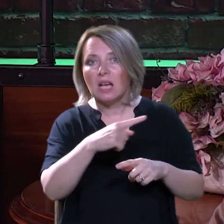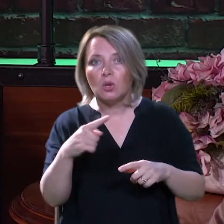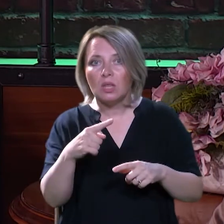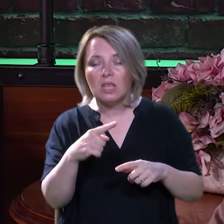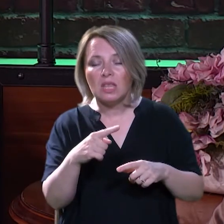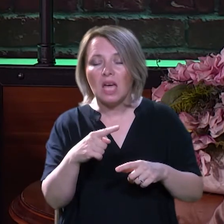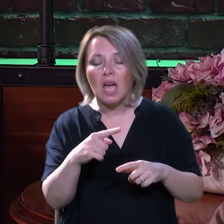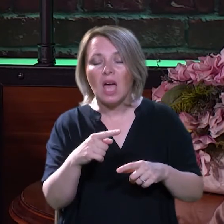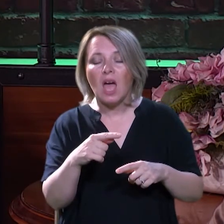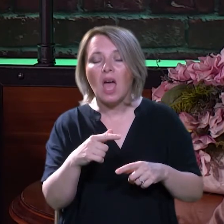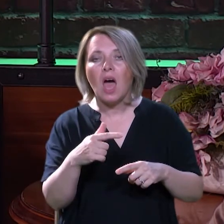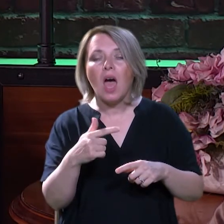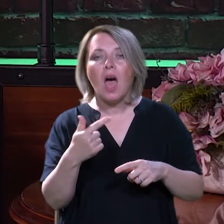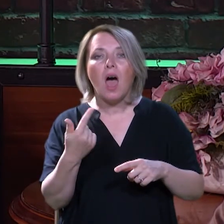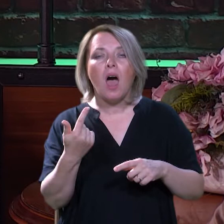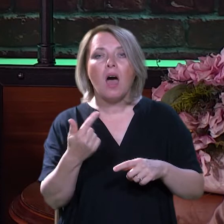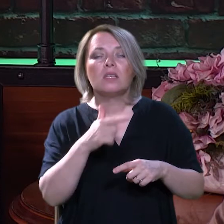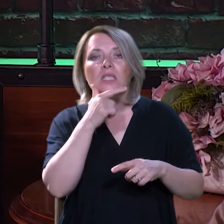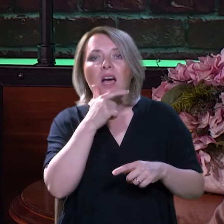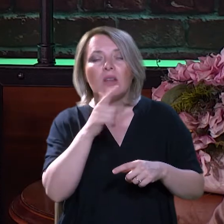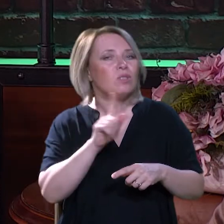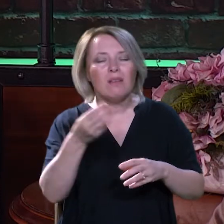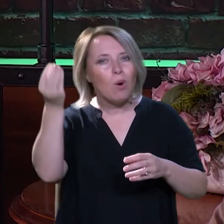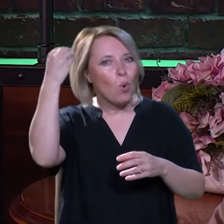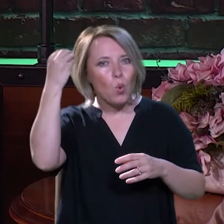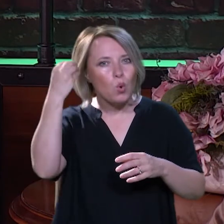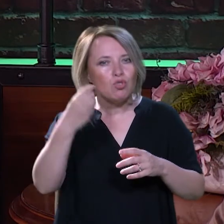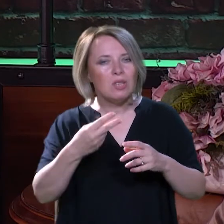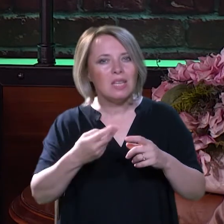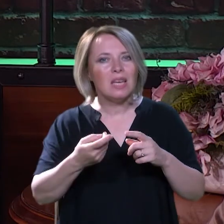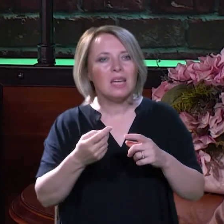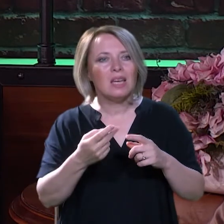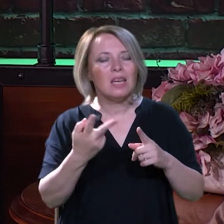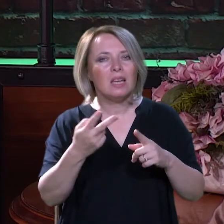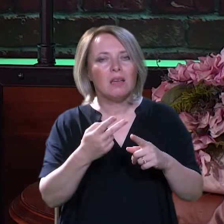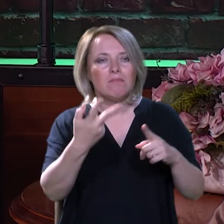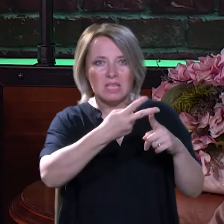mogu učiti iz 2D formata. Znači, jednostavno njihov razvoj mozga još uvijek